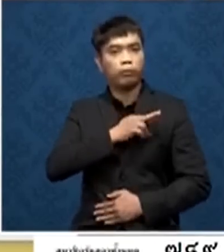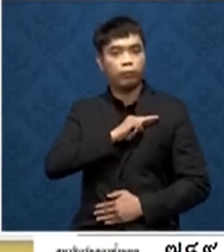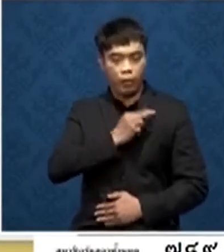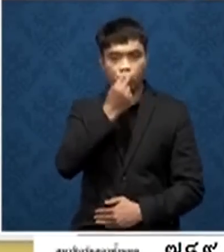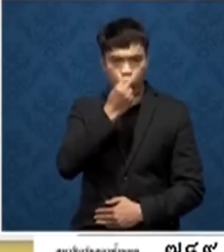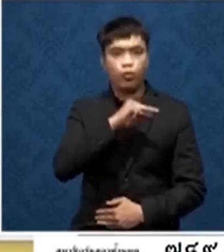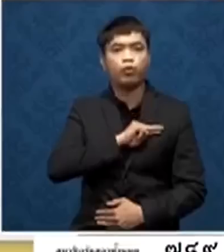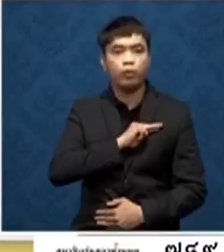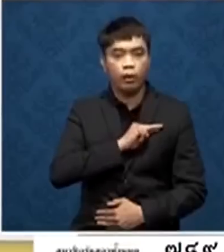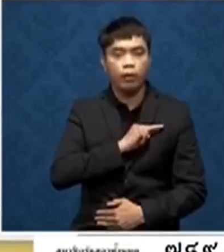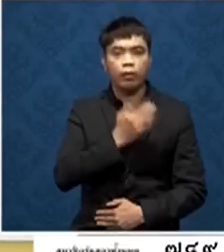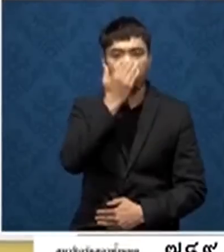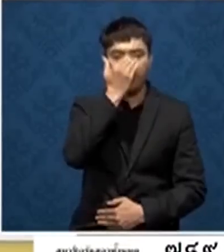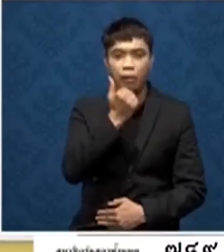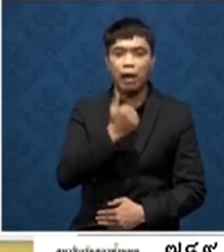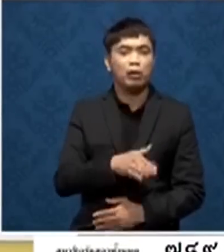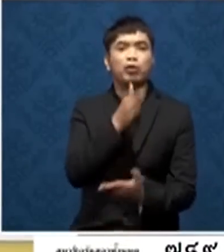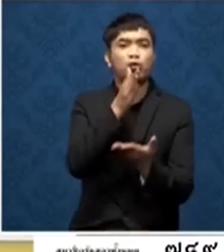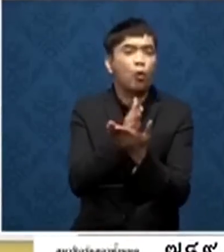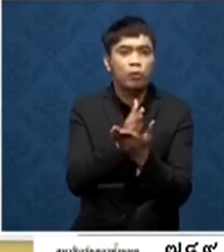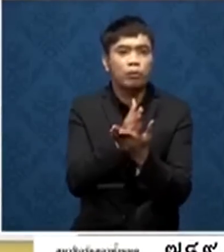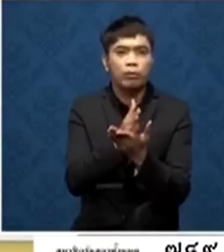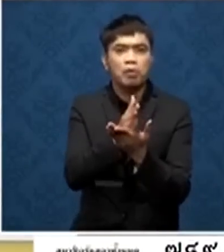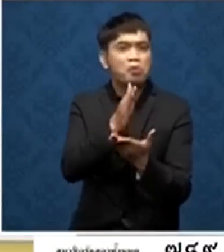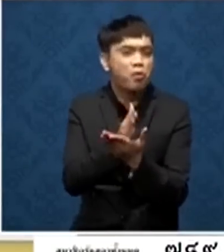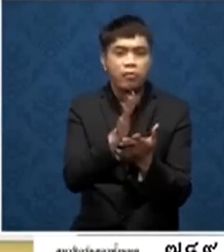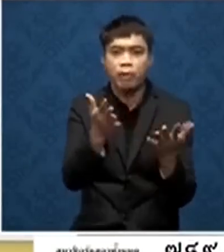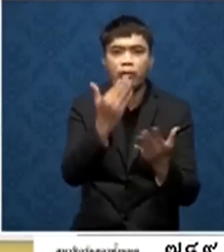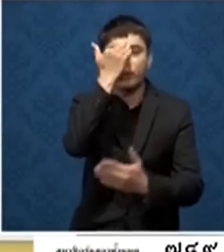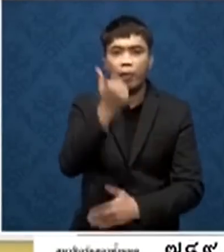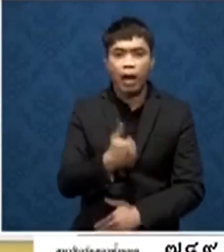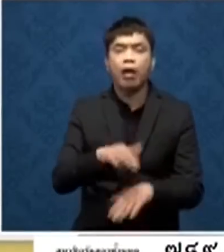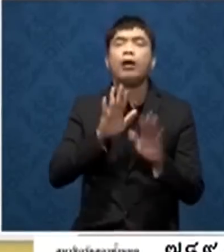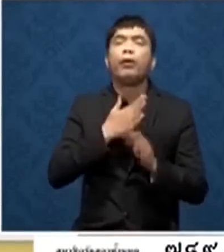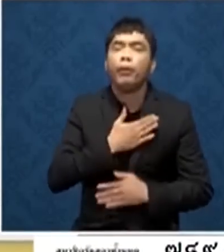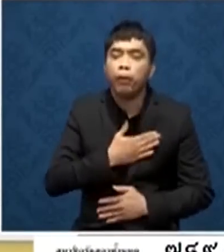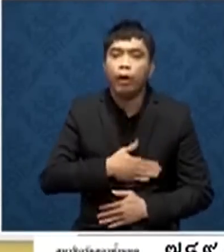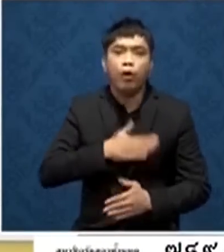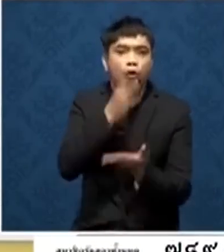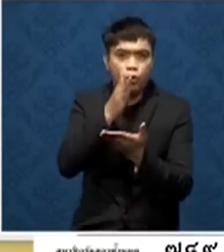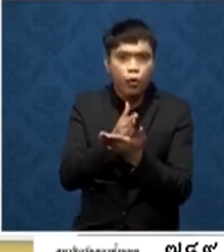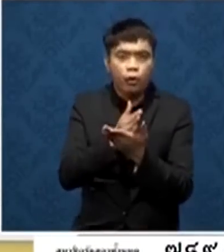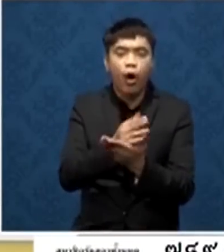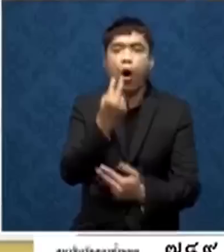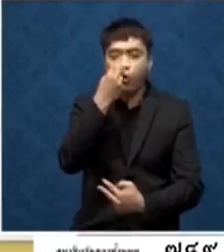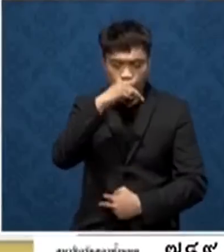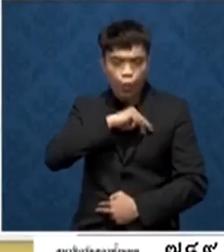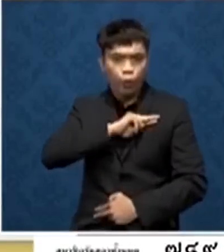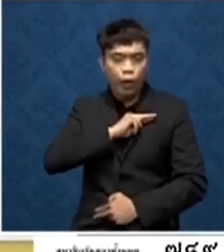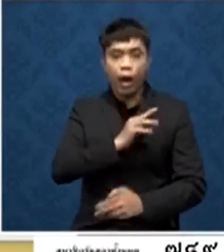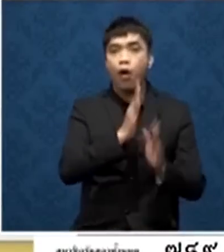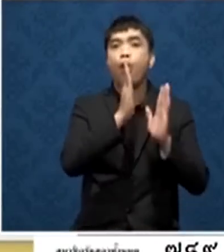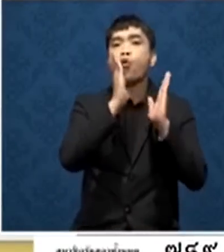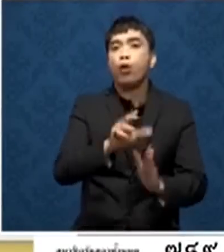ท่านไม่ดูตัวเองบ้างทำไมท่านไม่หยุดทำไมท่านไม่ลดลงก้มลงสักนิด 14ล้าน